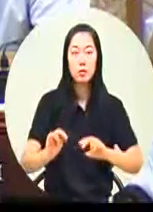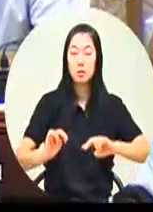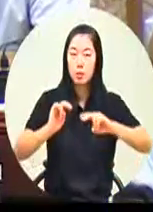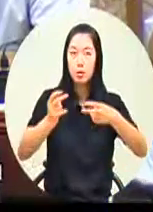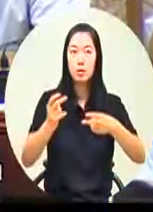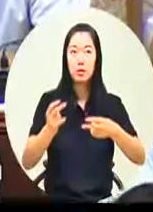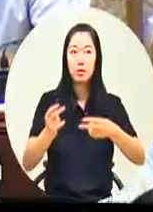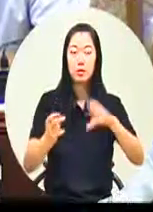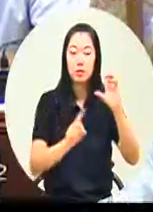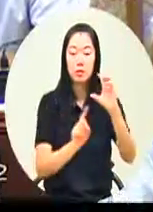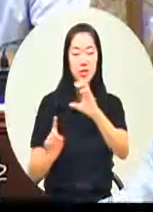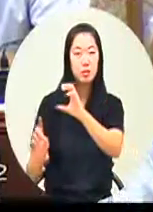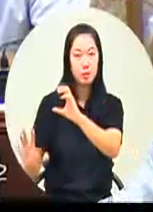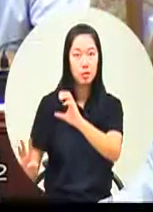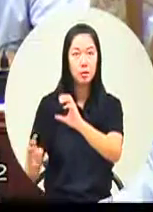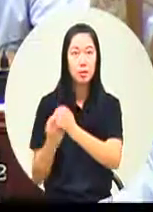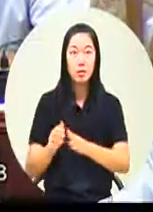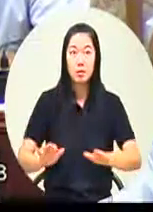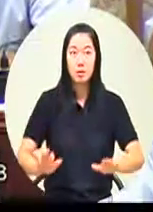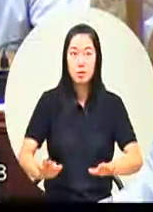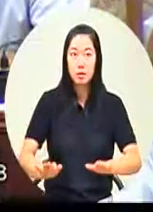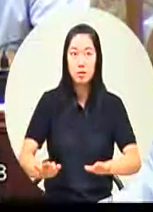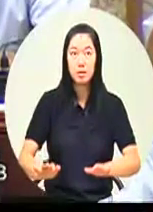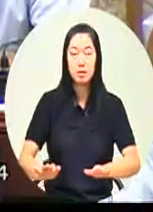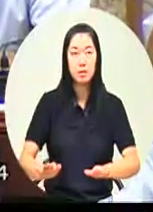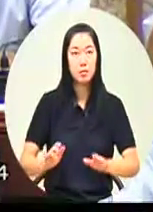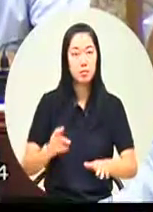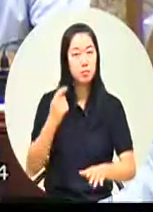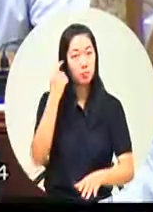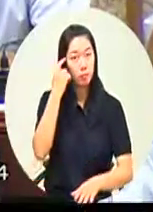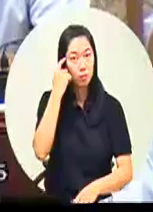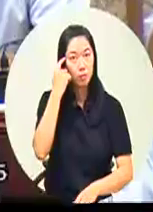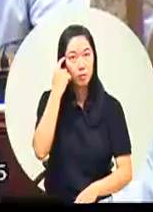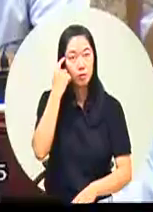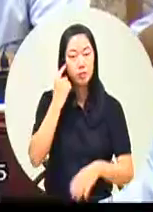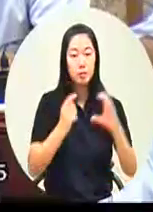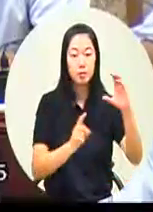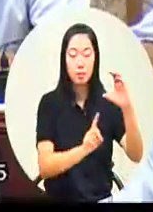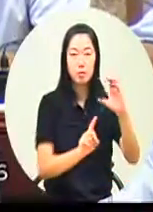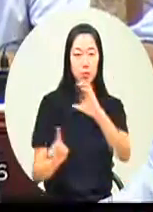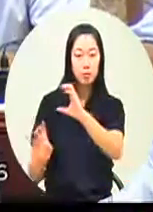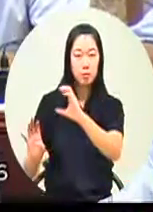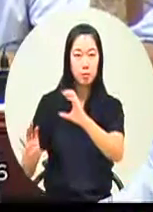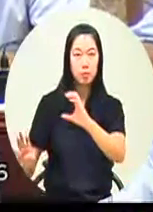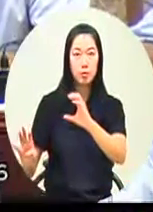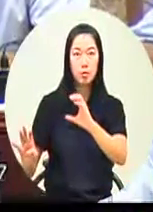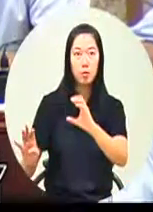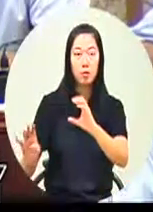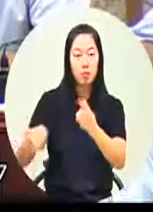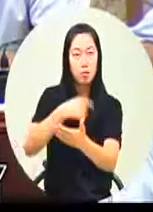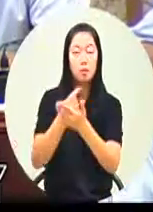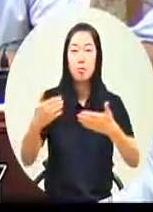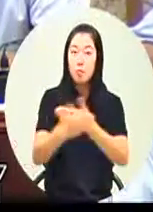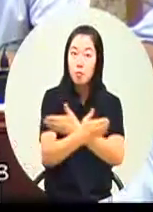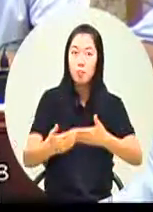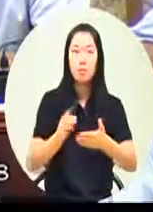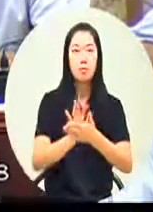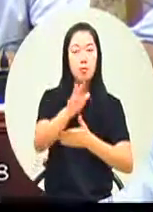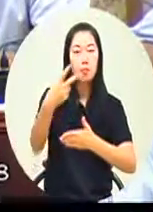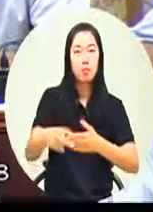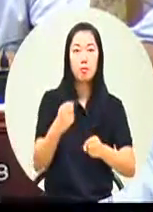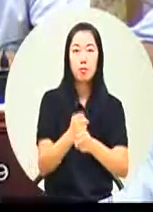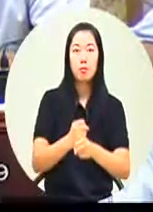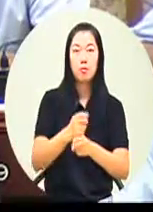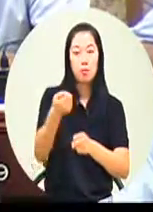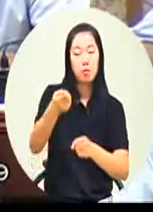个到西十四的部分，所以目前我们是倾向是在西十四通车之后，然后全部再进行整个营收的部